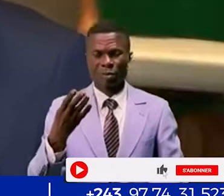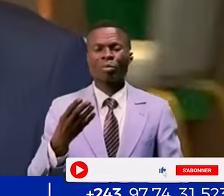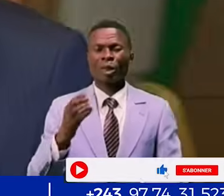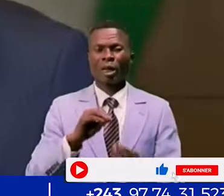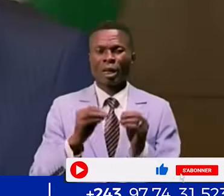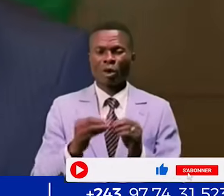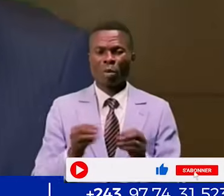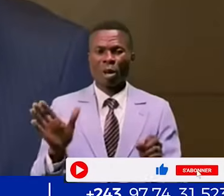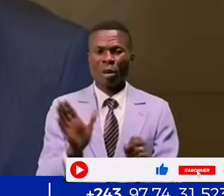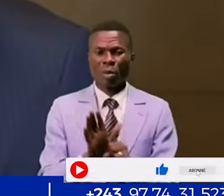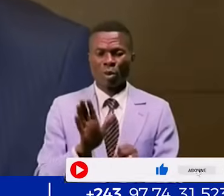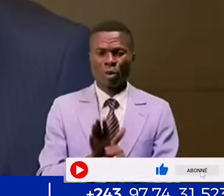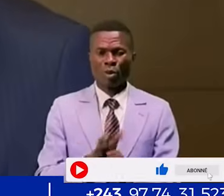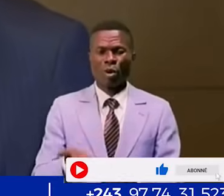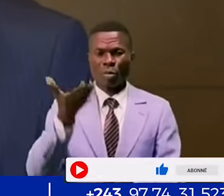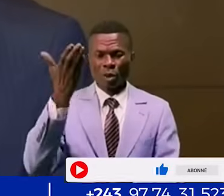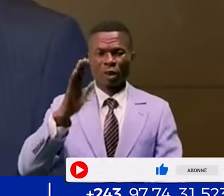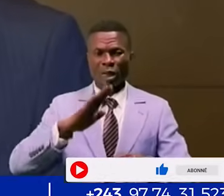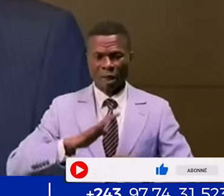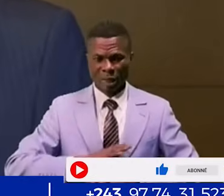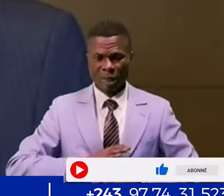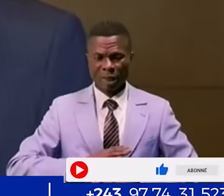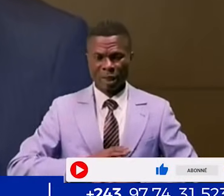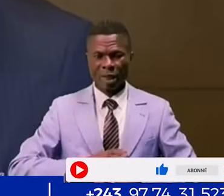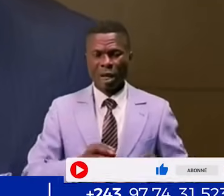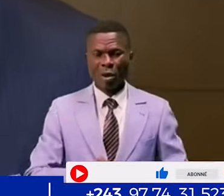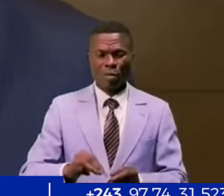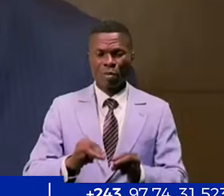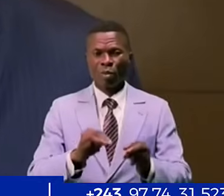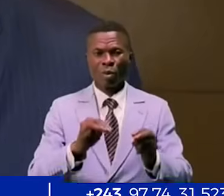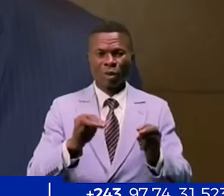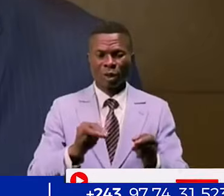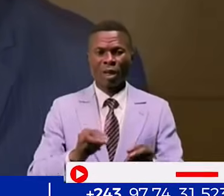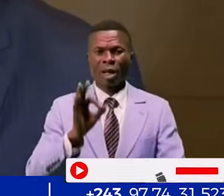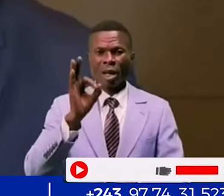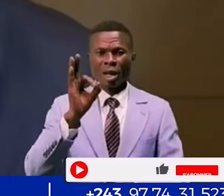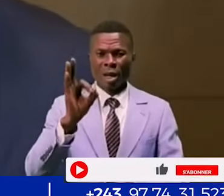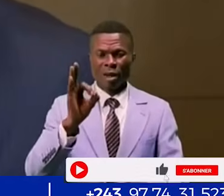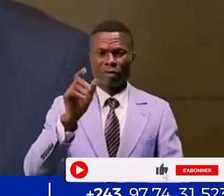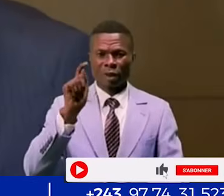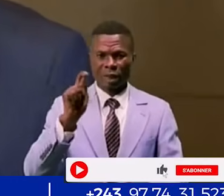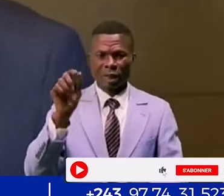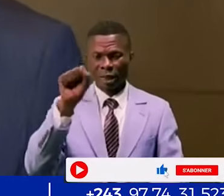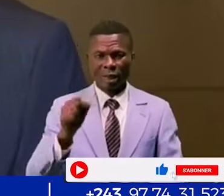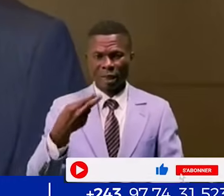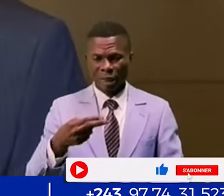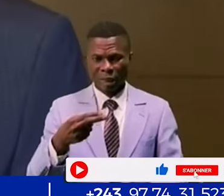satisfaction la mise en œuvre de la stratégie FCS et la prise en